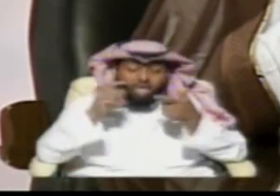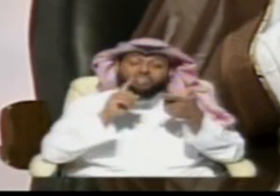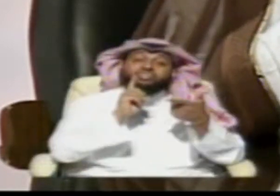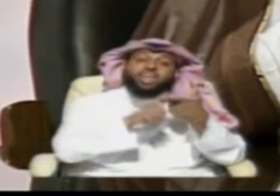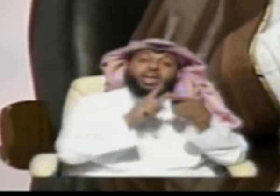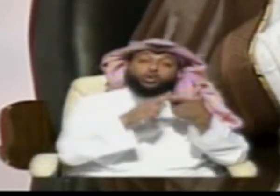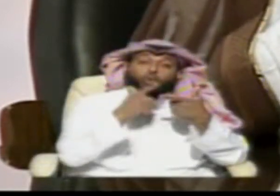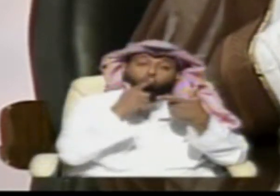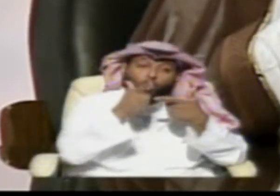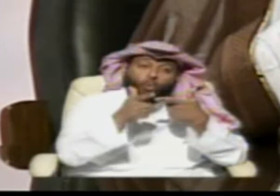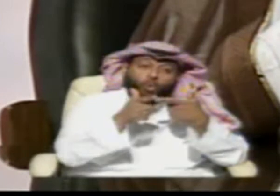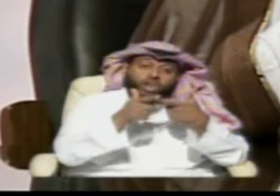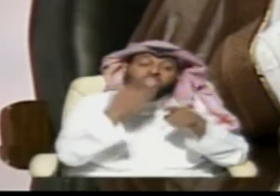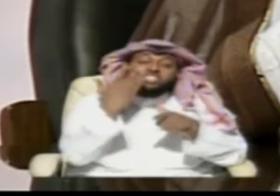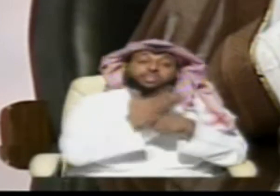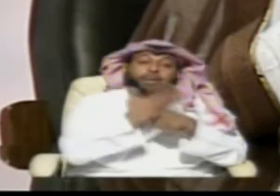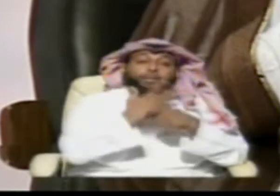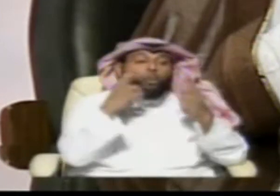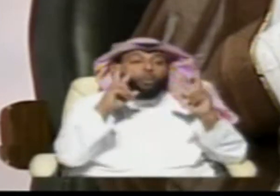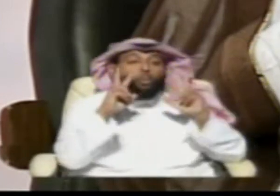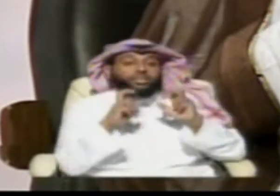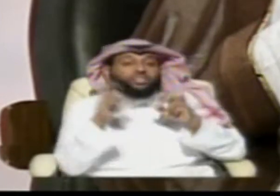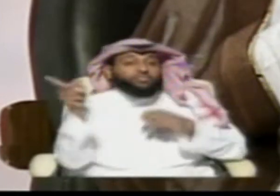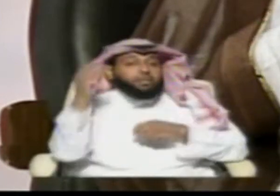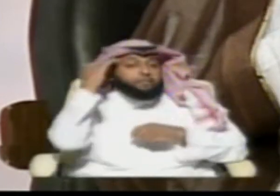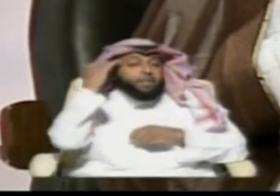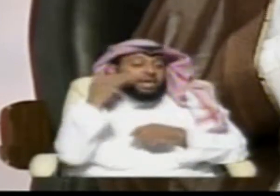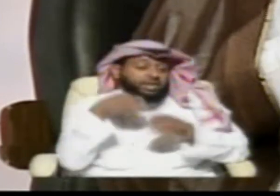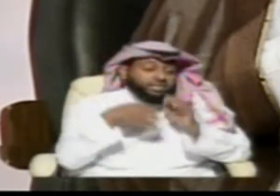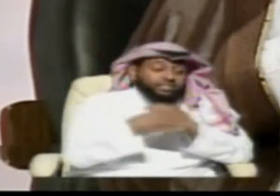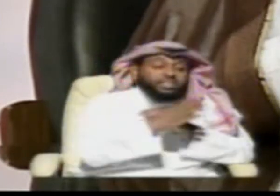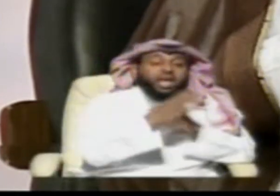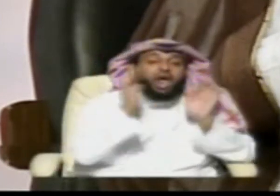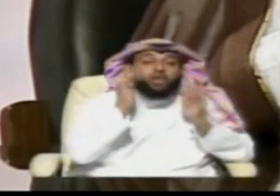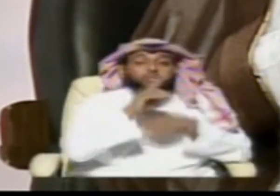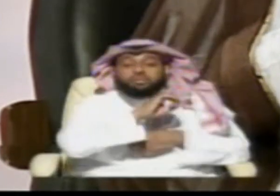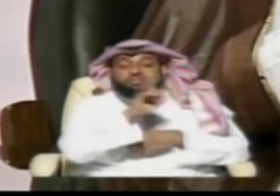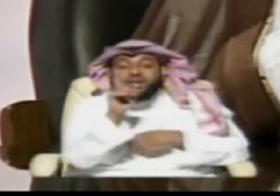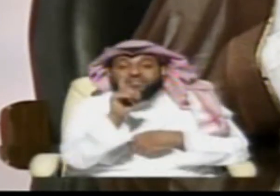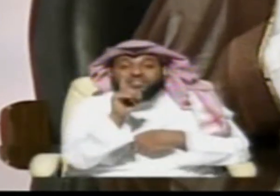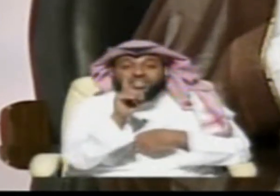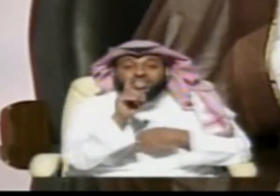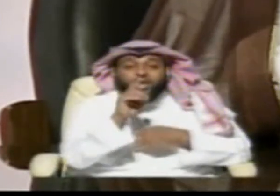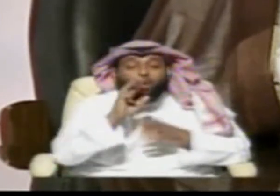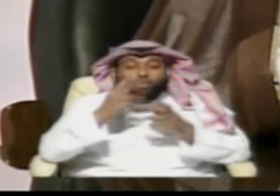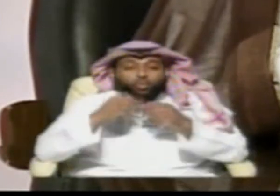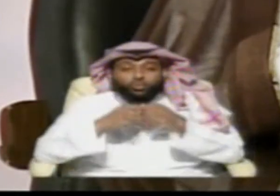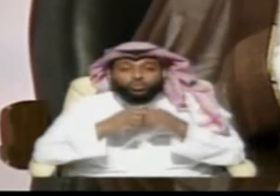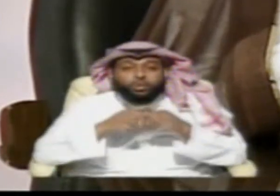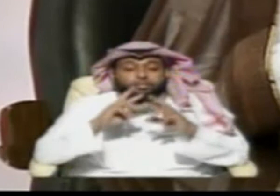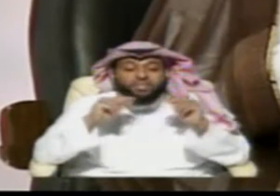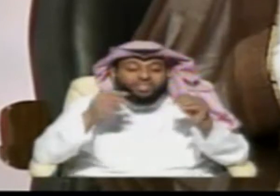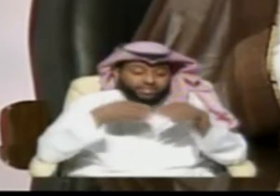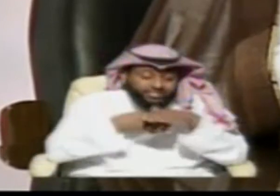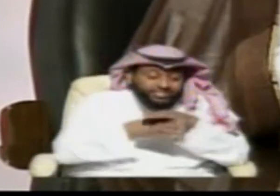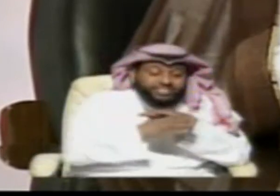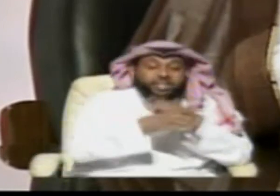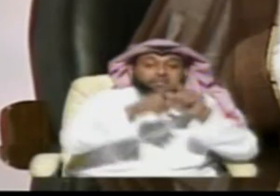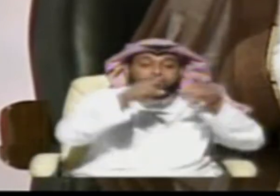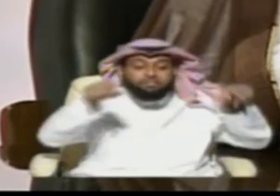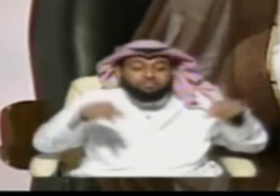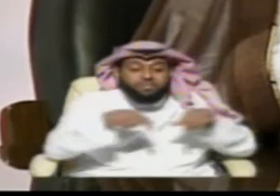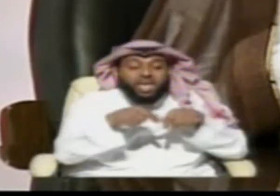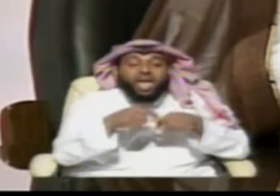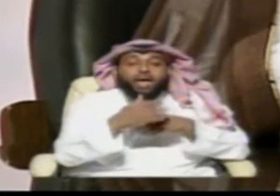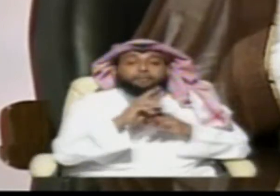القول الثاني أن سبب المنع هو أن المرأة إذا جاءت المصلى كانت قريبة